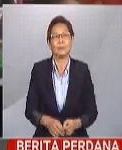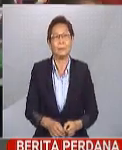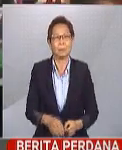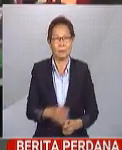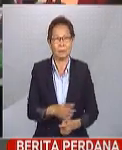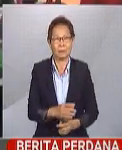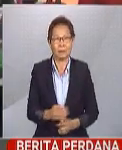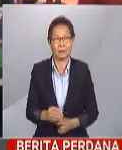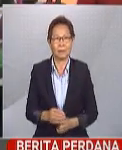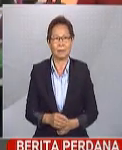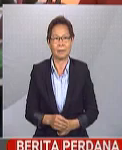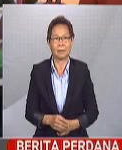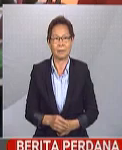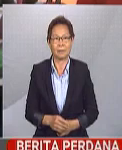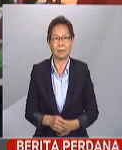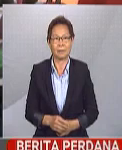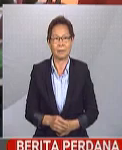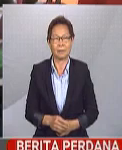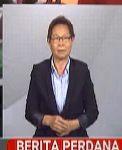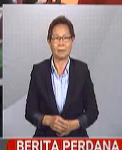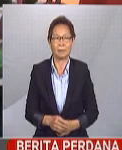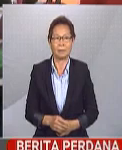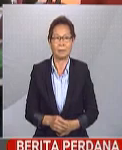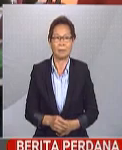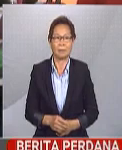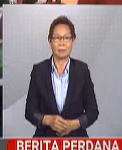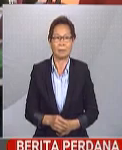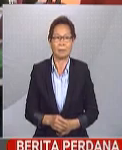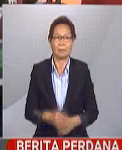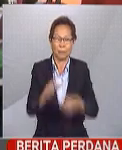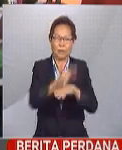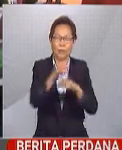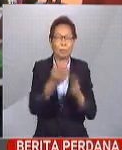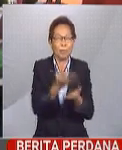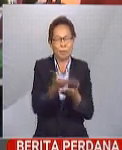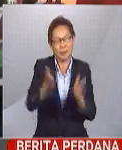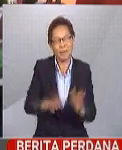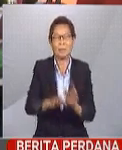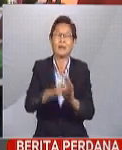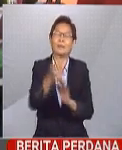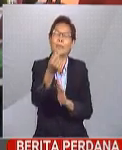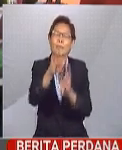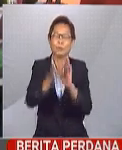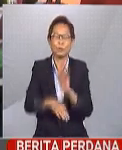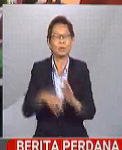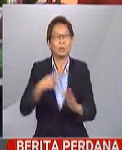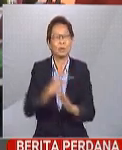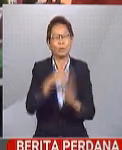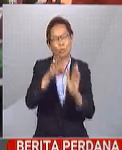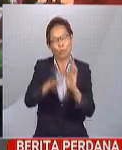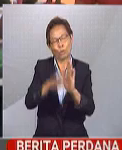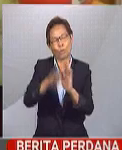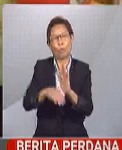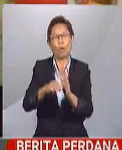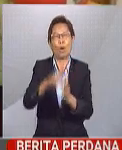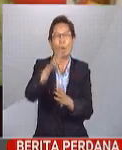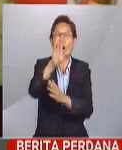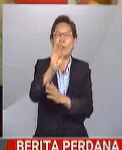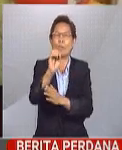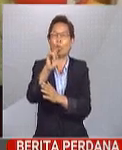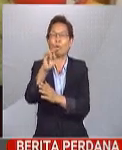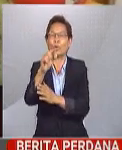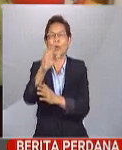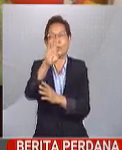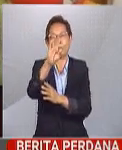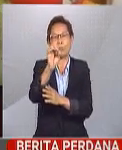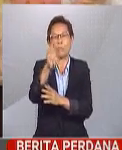dan pengeluar-pengeluar akan mendapat harga yang lebih baik. Jadi kita dah kurangkan lapisan yang borong tu. Sementara